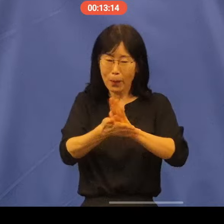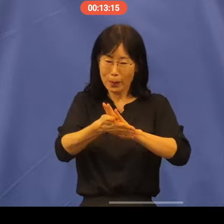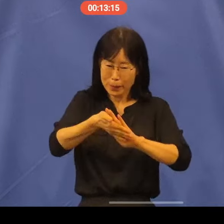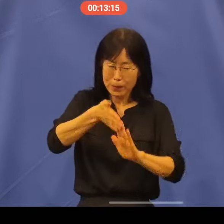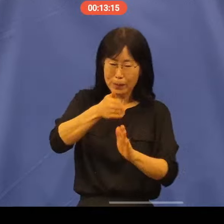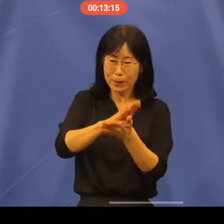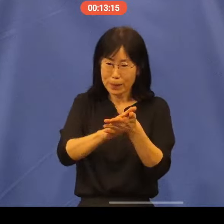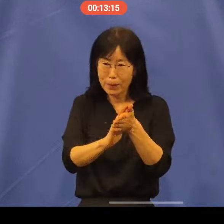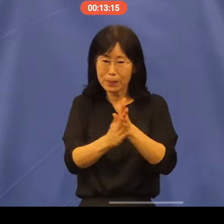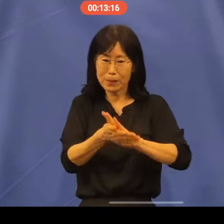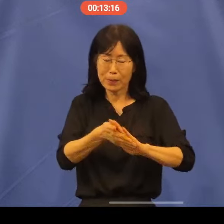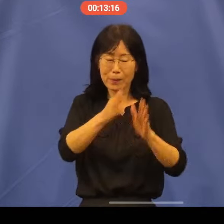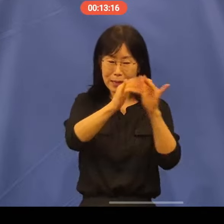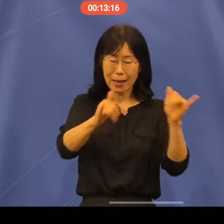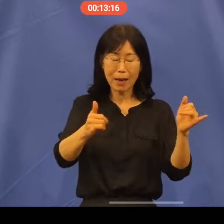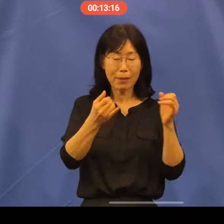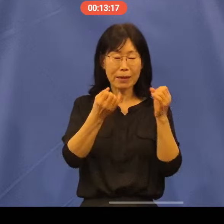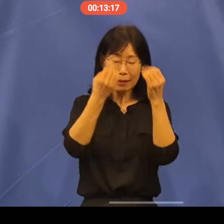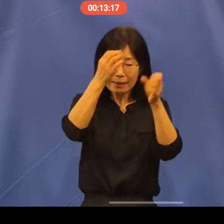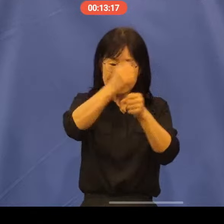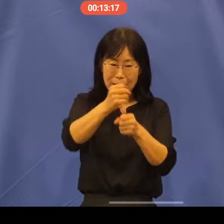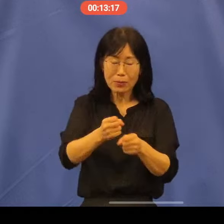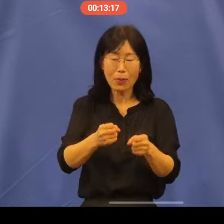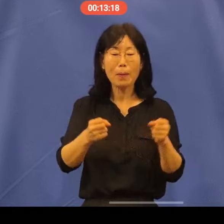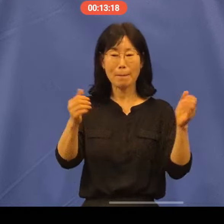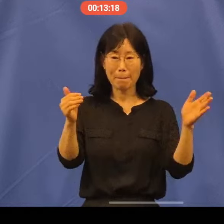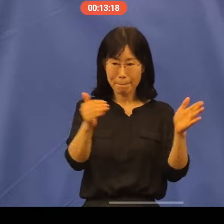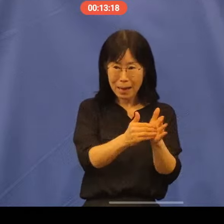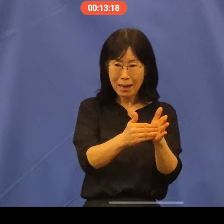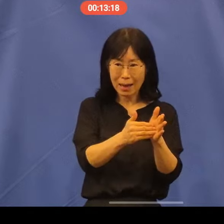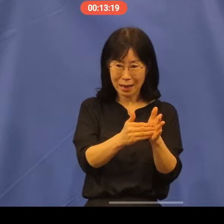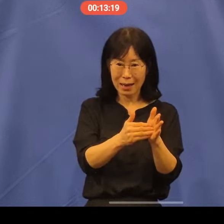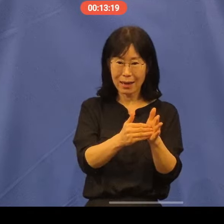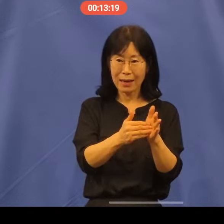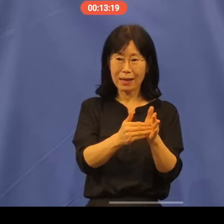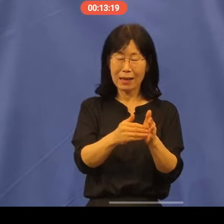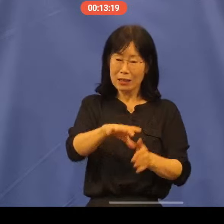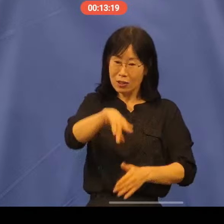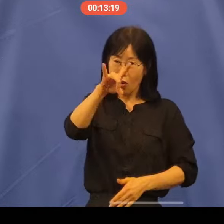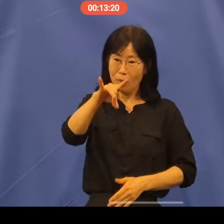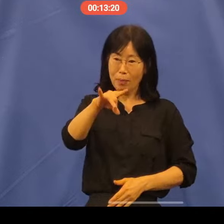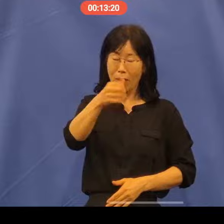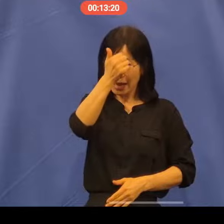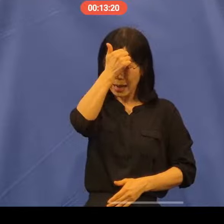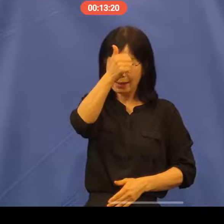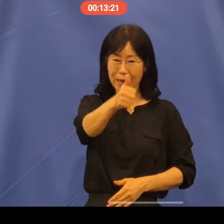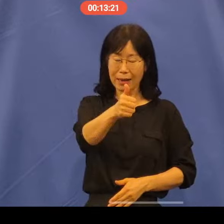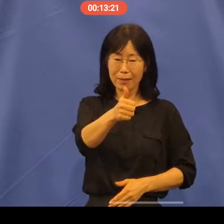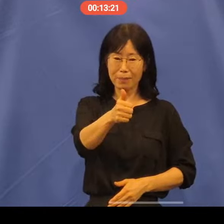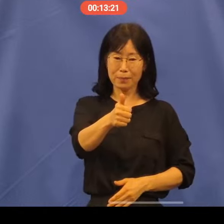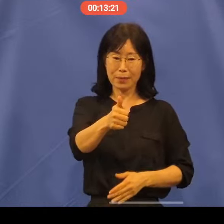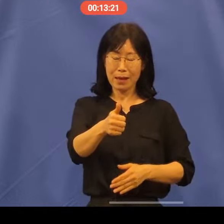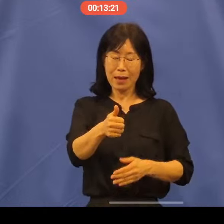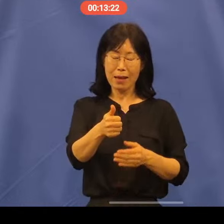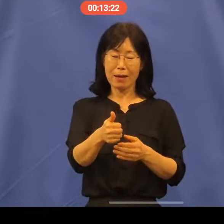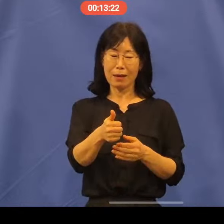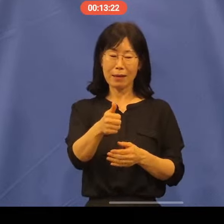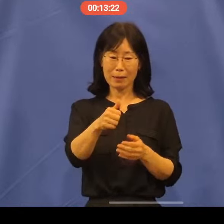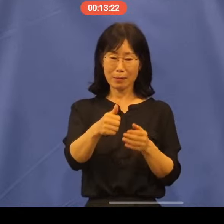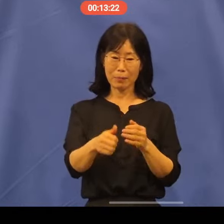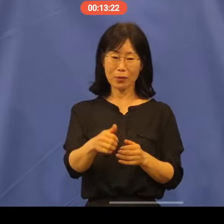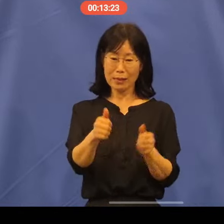남자를 짓고 그 공이 더 드는 게 여자였어요. 그죠? 그러니까 어떤 분은 유머로